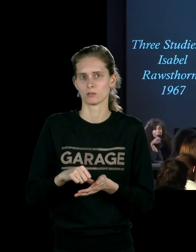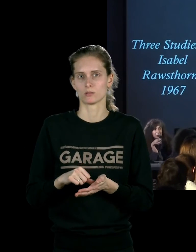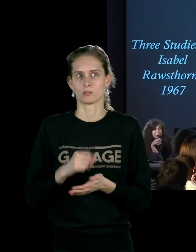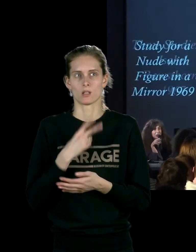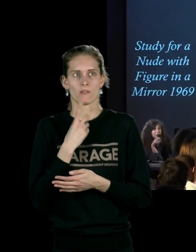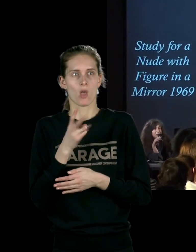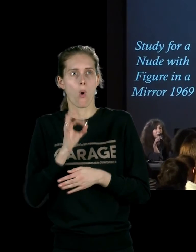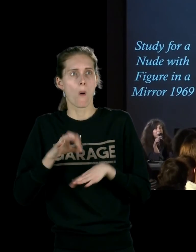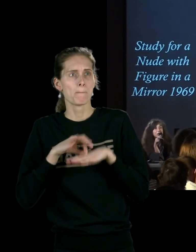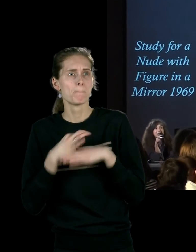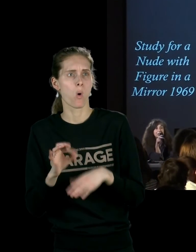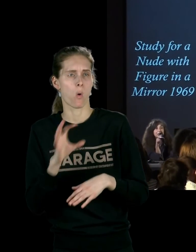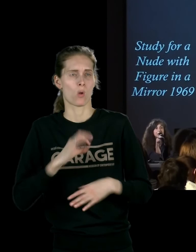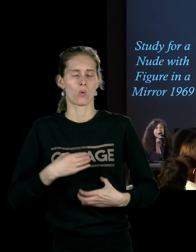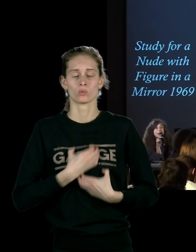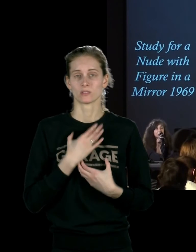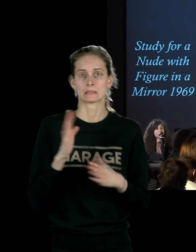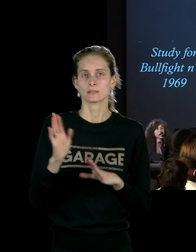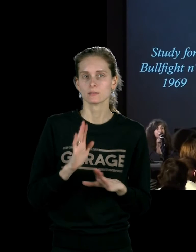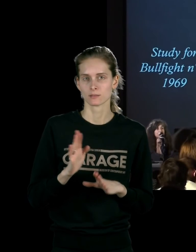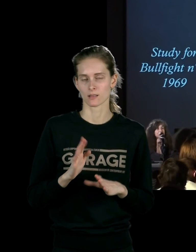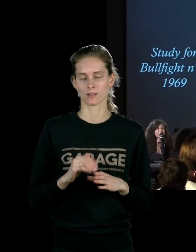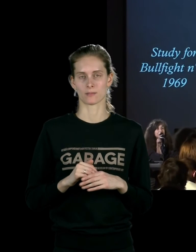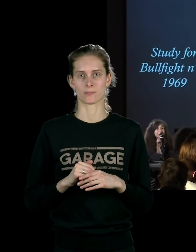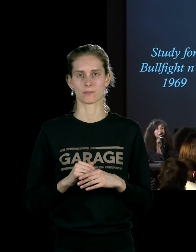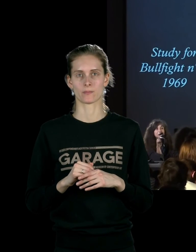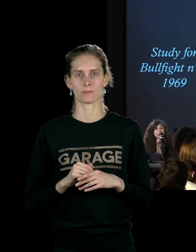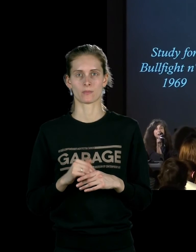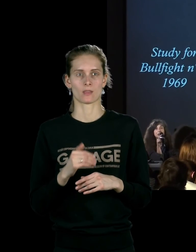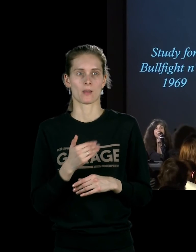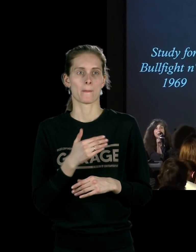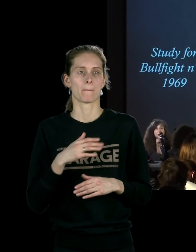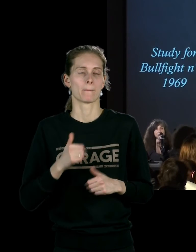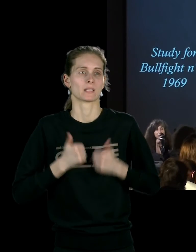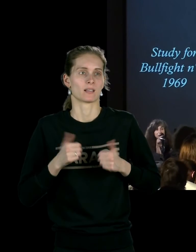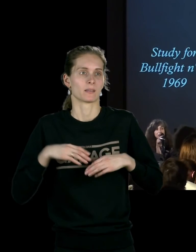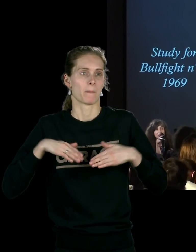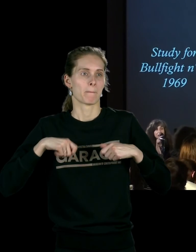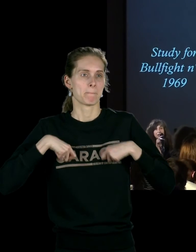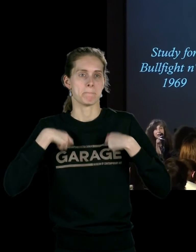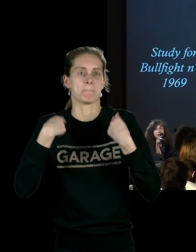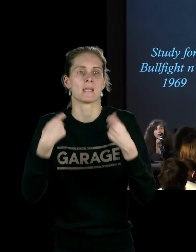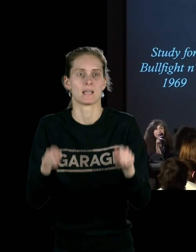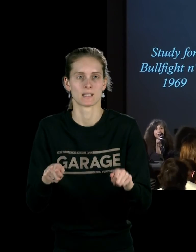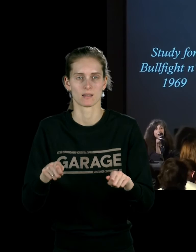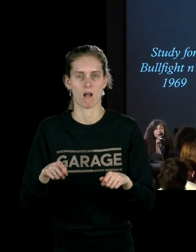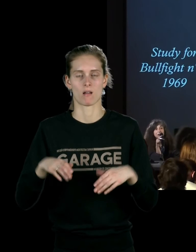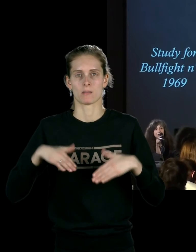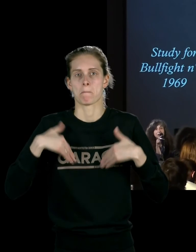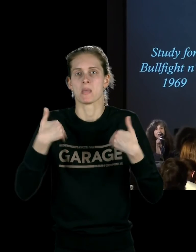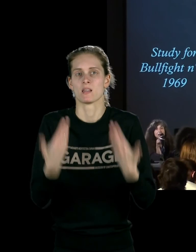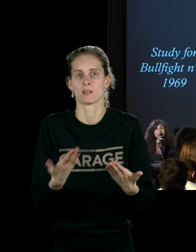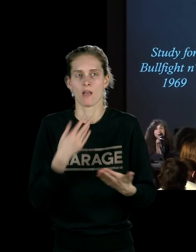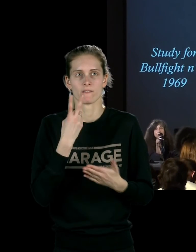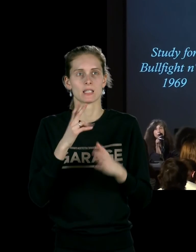привыкли связывать с представлением о красоте. То, что он, собственно, и пытается передать. В этом коллизии тел,